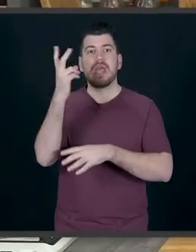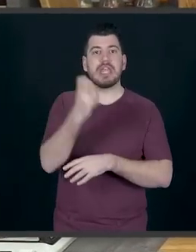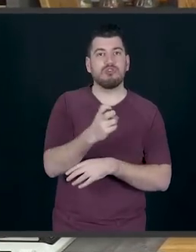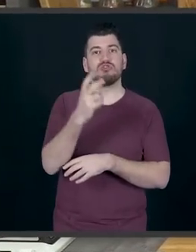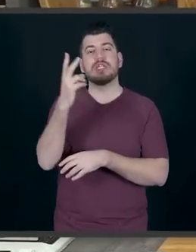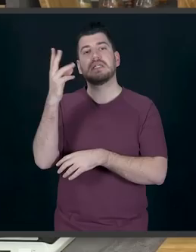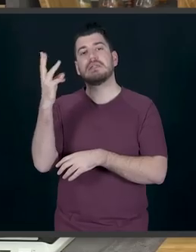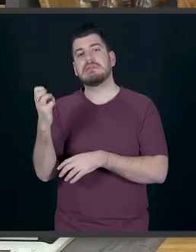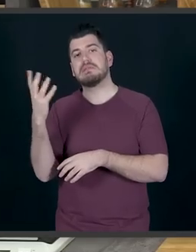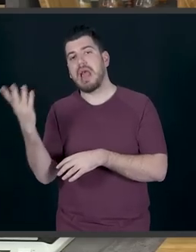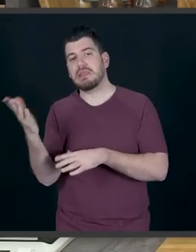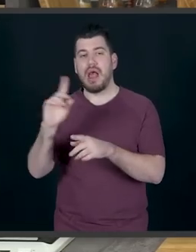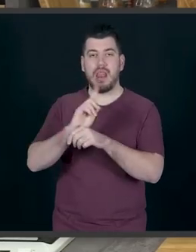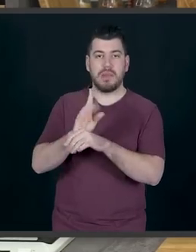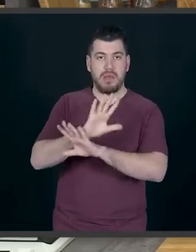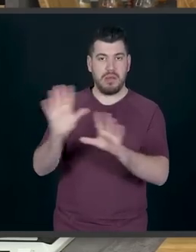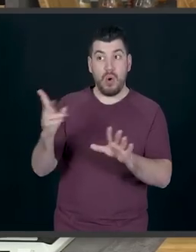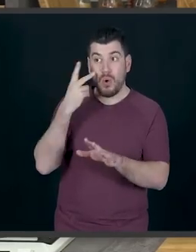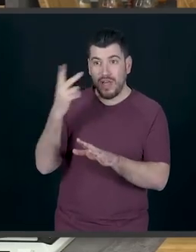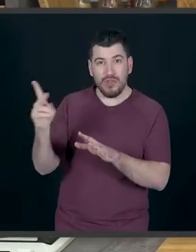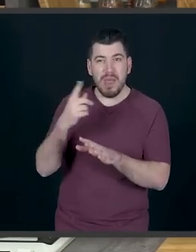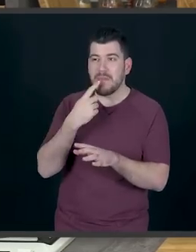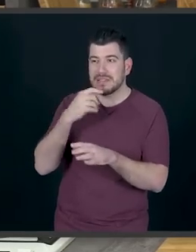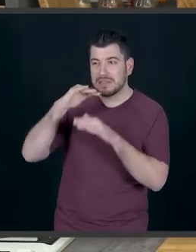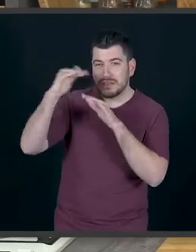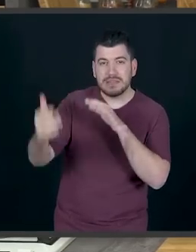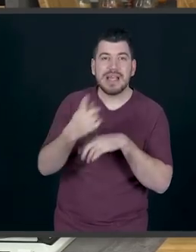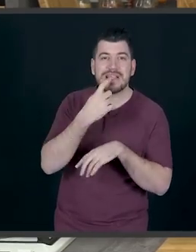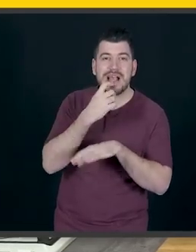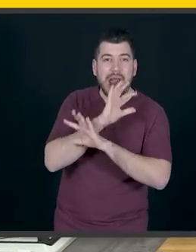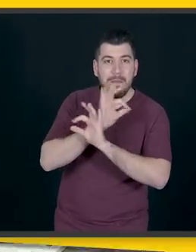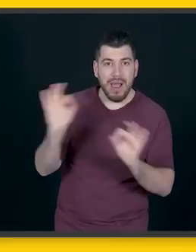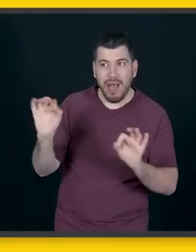με 25-30 λεπτάκια. Εκεί πέρα. Μόλις γίνει έτσι καραμελέγιο, θα βγάλουμε έξω για να σερβίρουμε.